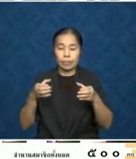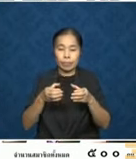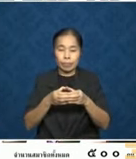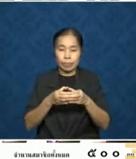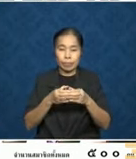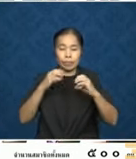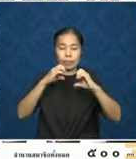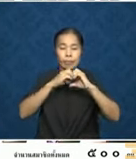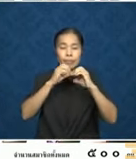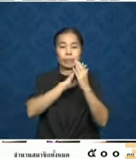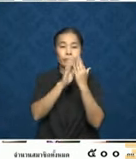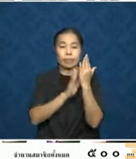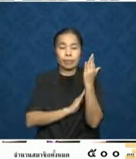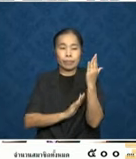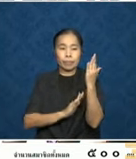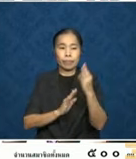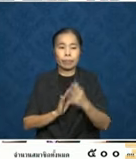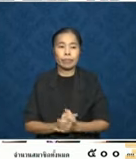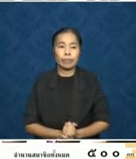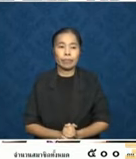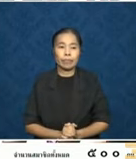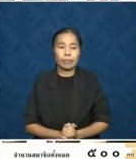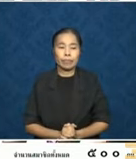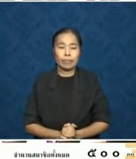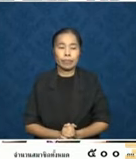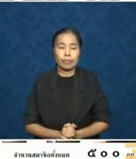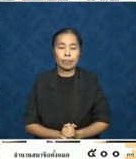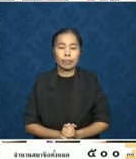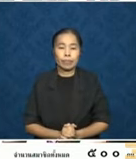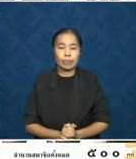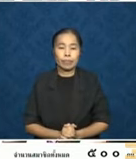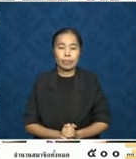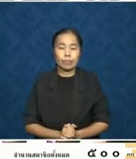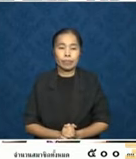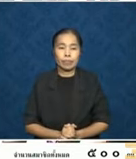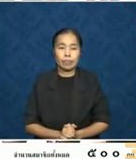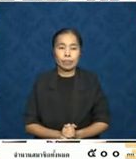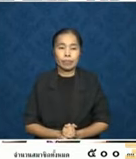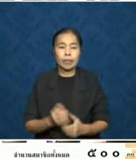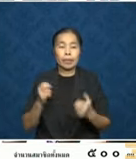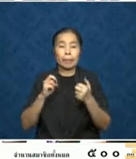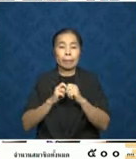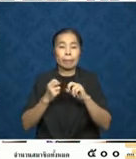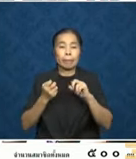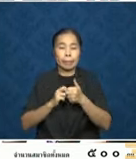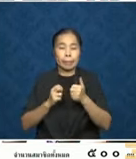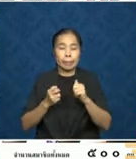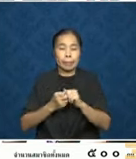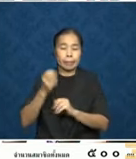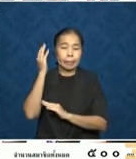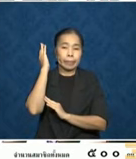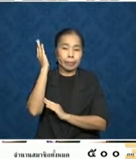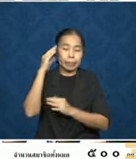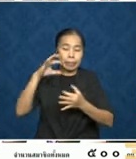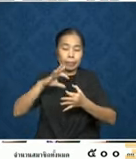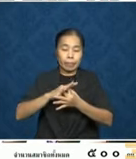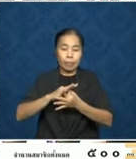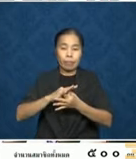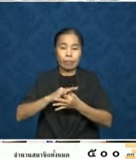ยวันนี้ดิฉันขออนุญาตอภิปรายในยติเรื่องปัญหาการกำจัดขย